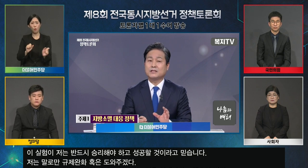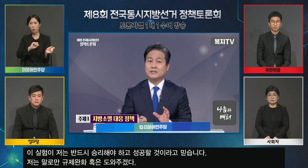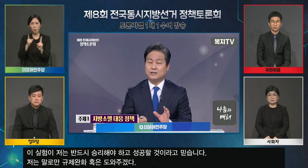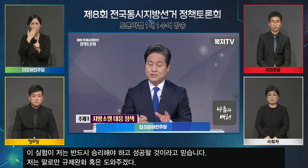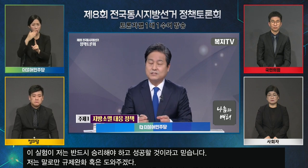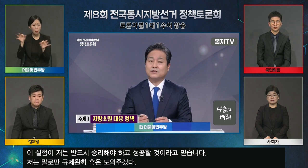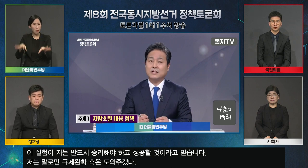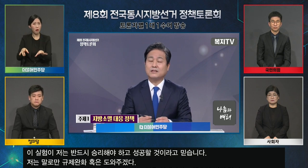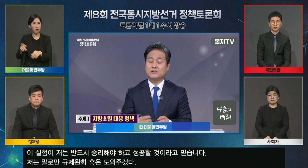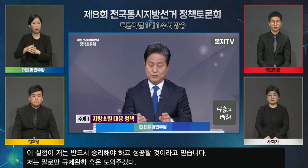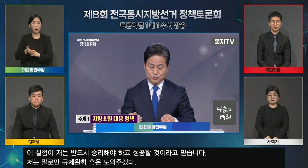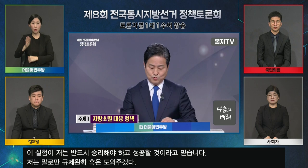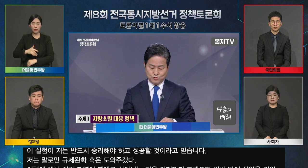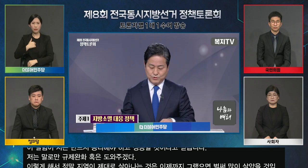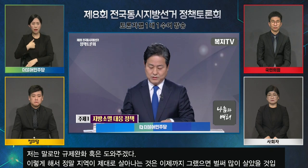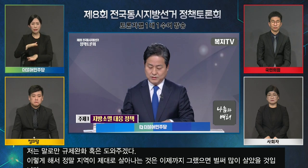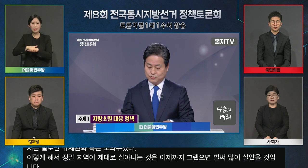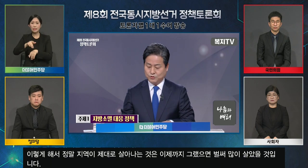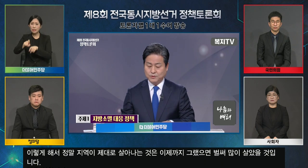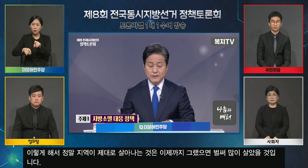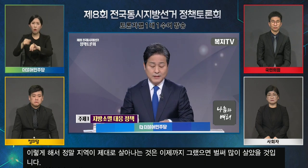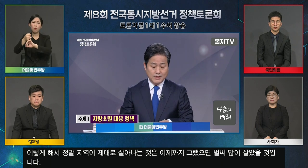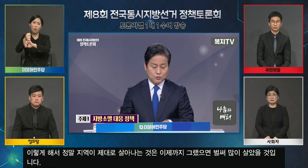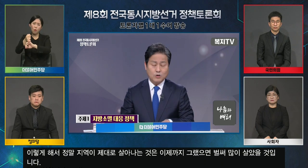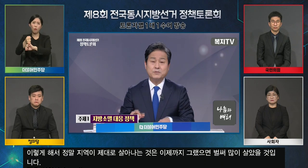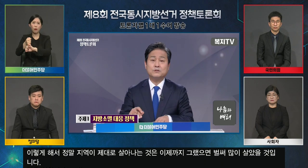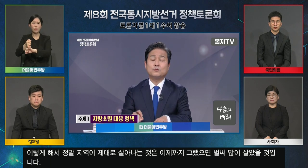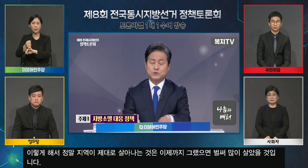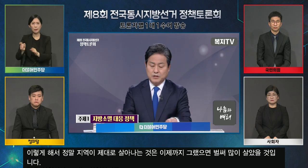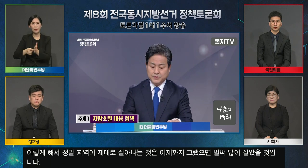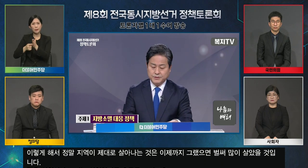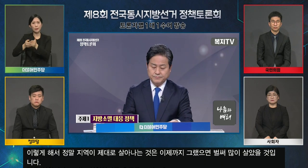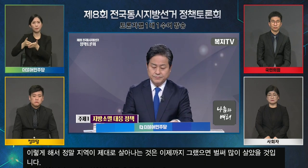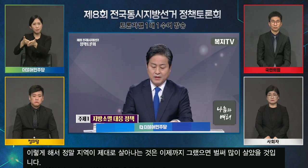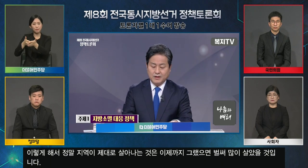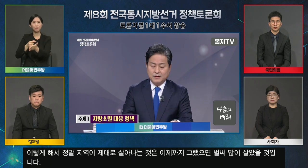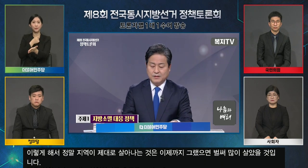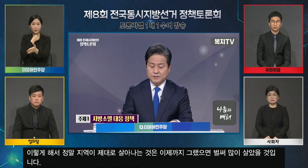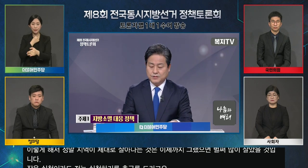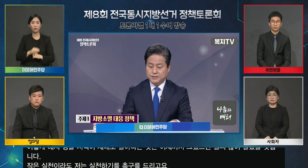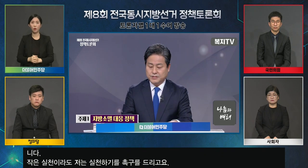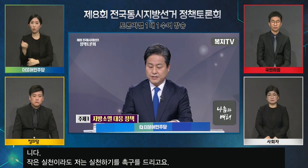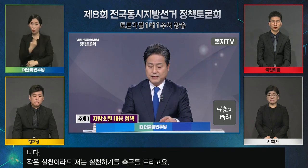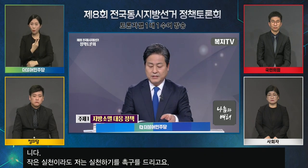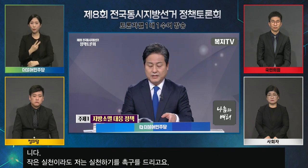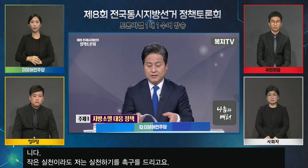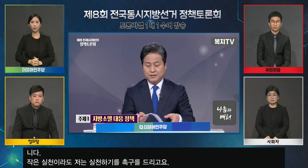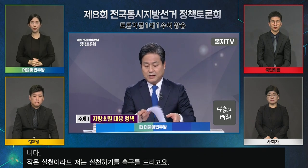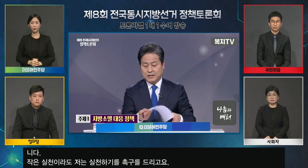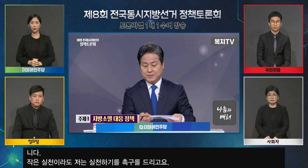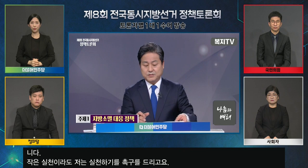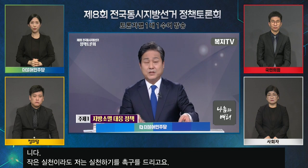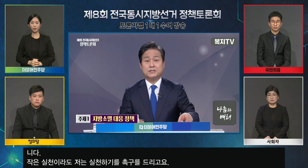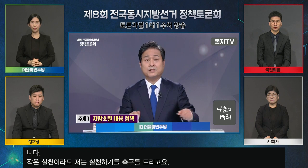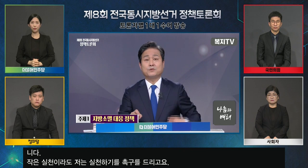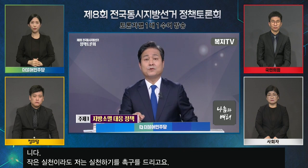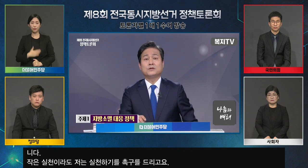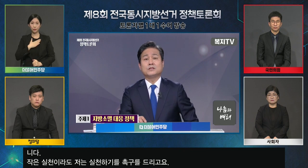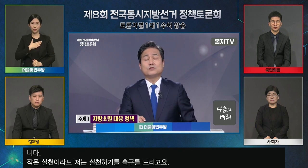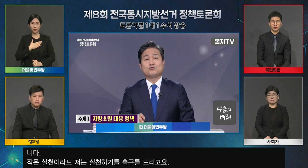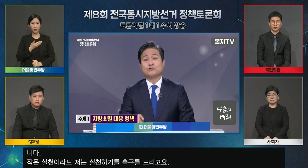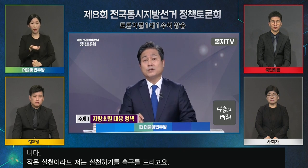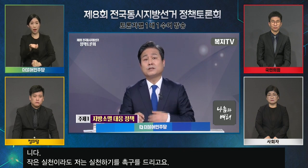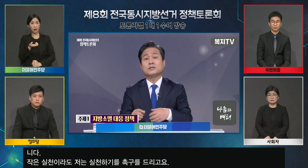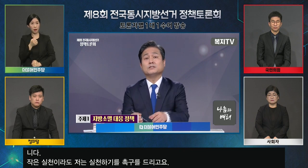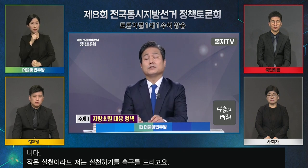저는 실천하길 촉구를 드리고요. 또 한편으로 보자면 저는 아까 말씀하신 대로